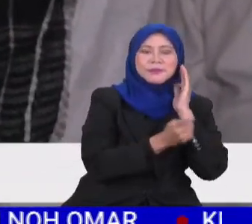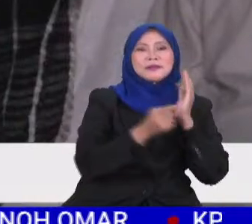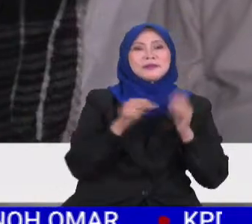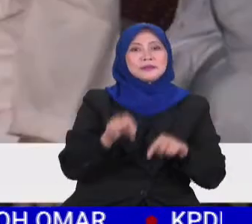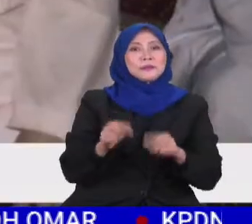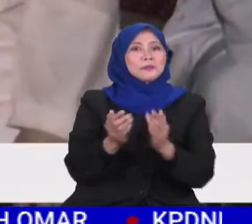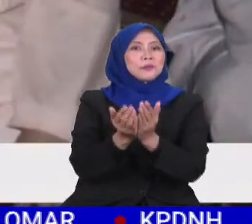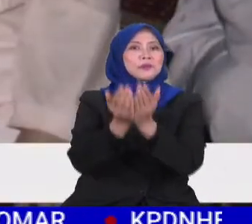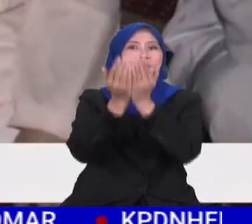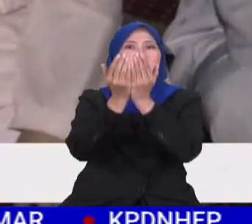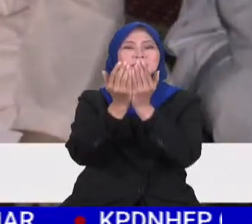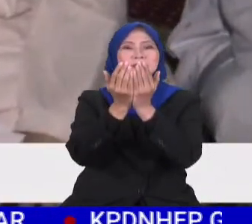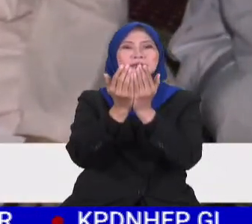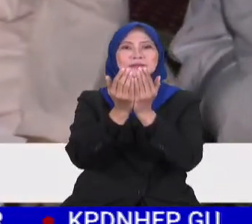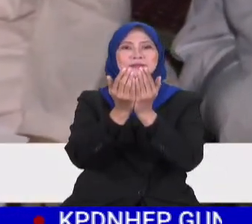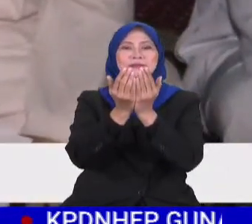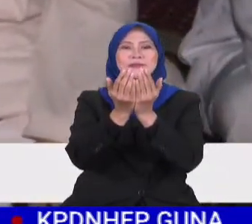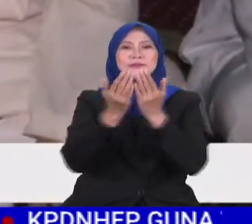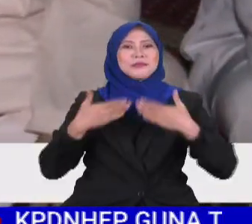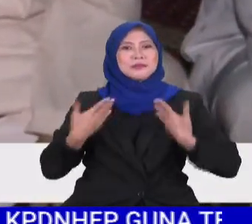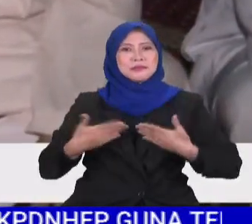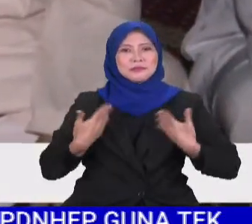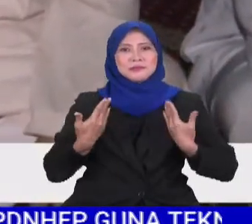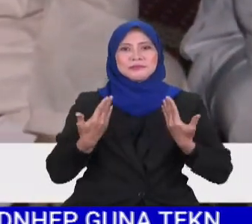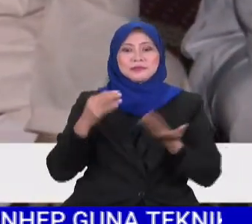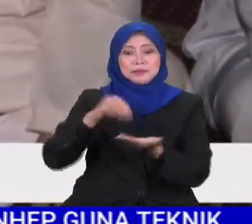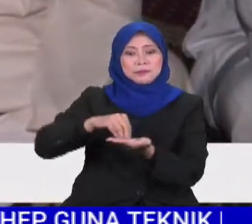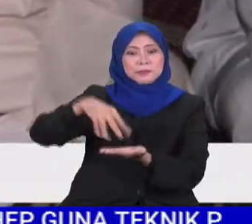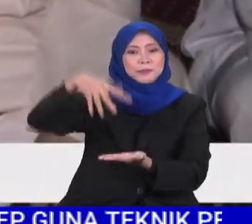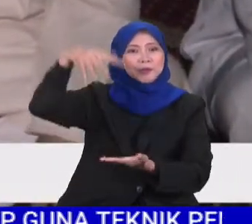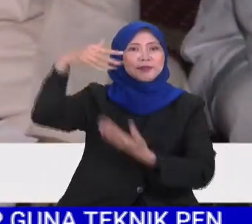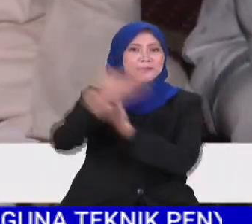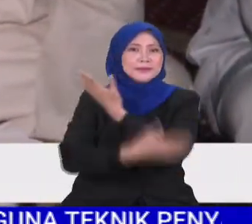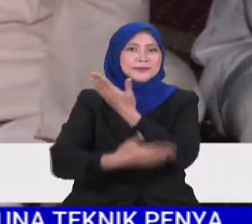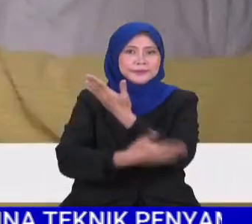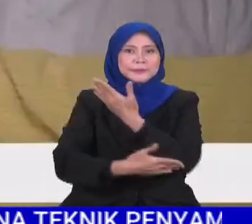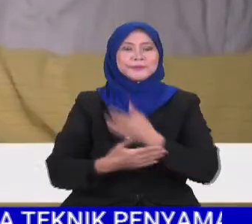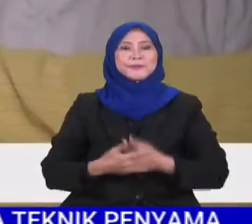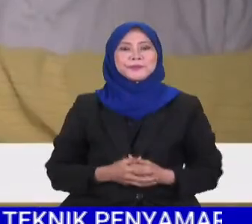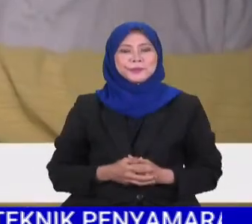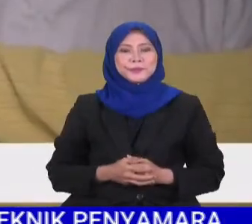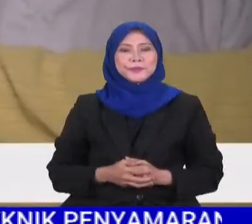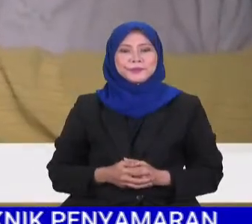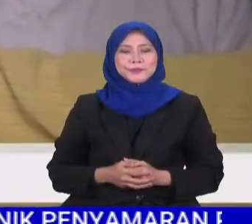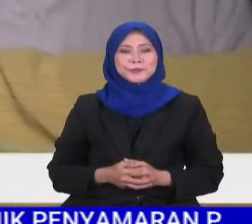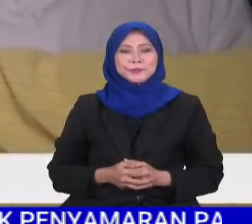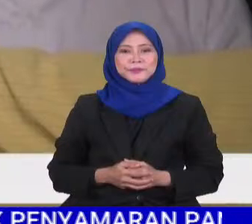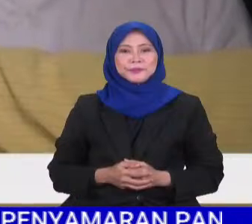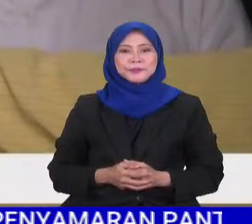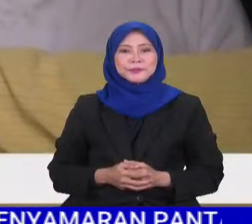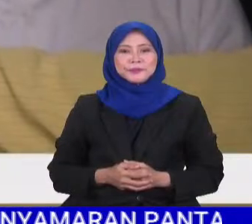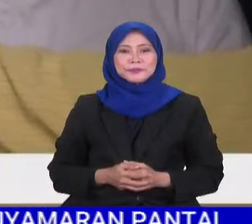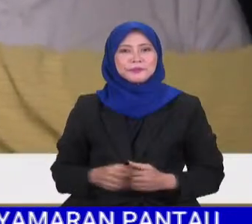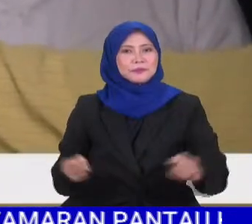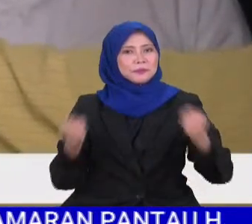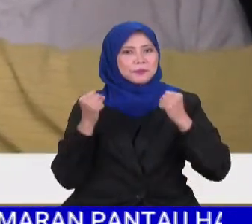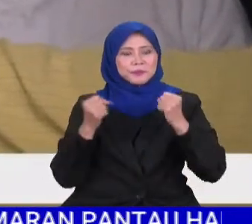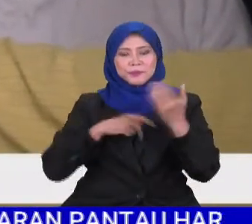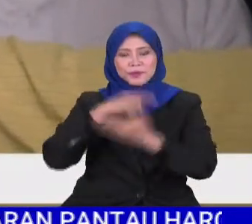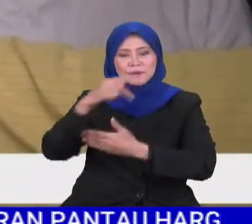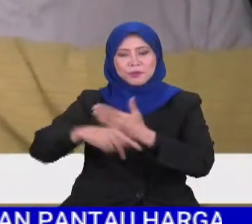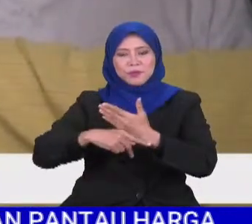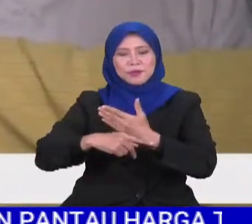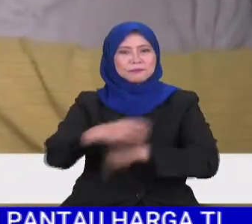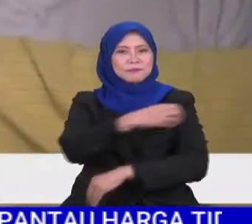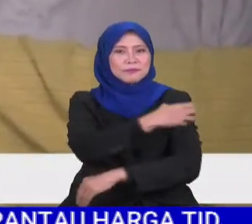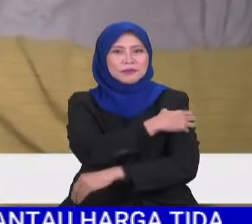bag bagi memohon kesejahteraan seluruh umat dan kemakmuran negara supaya memantapkan lagi program-program